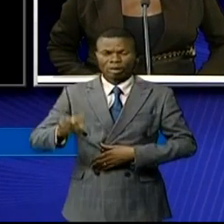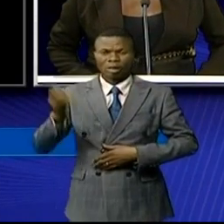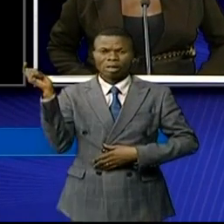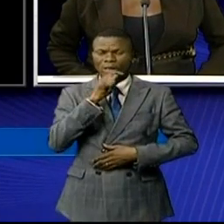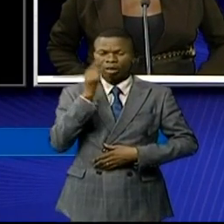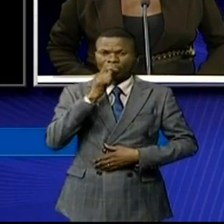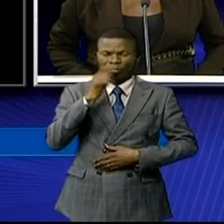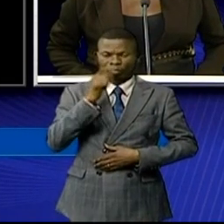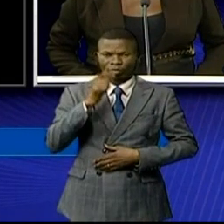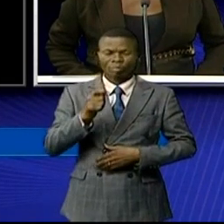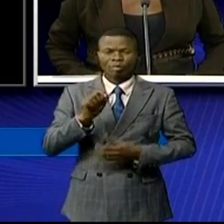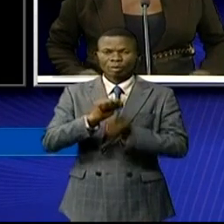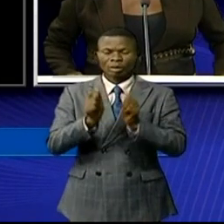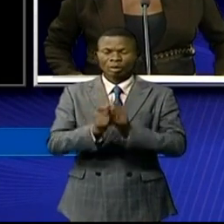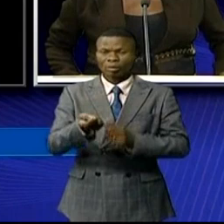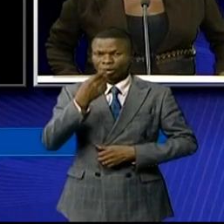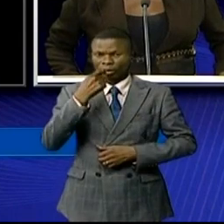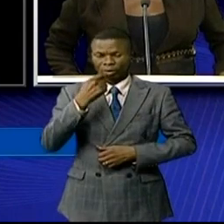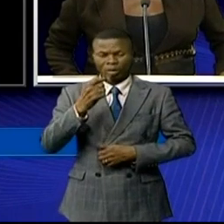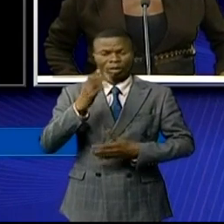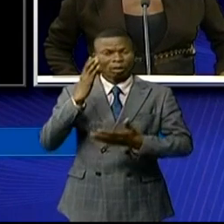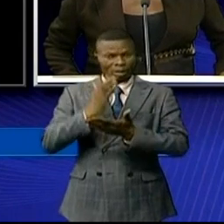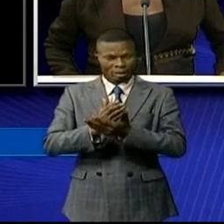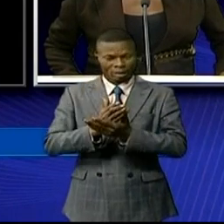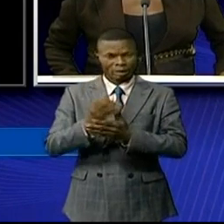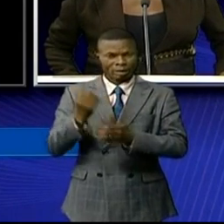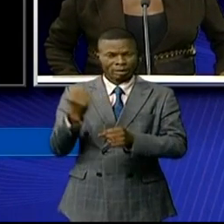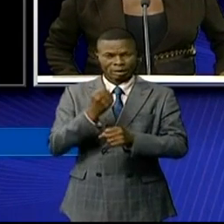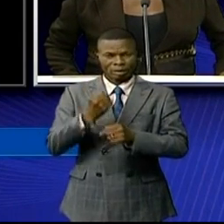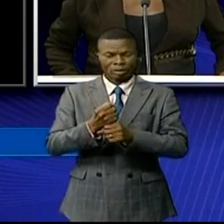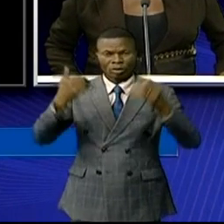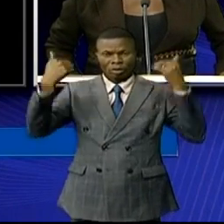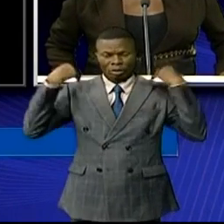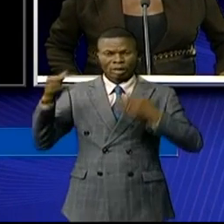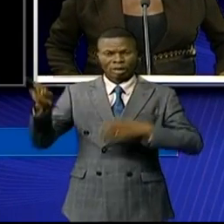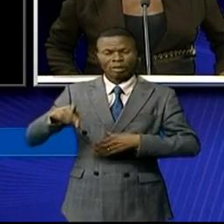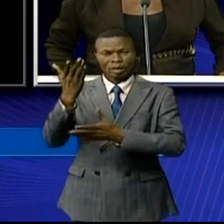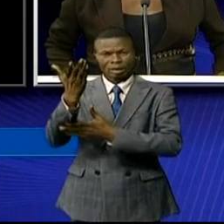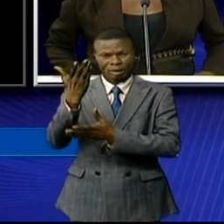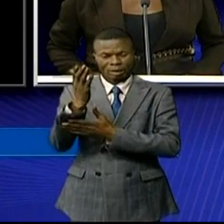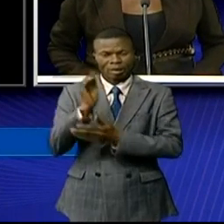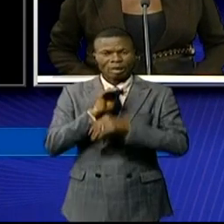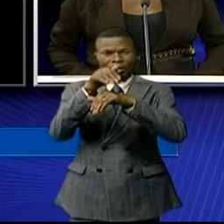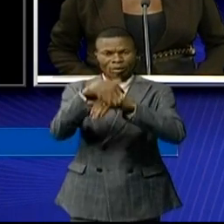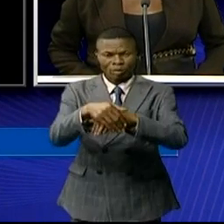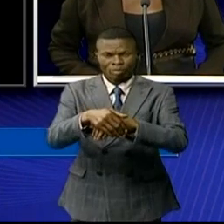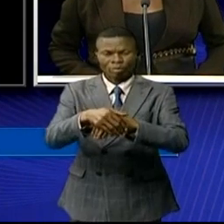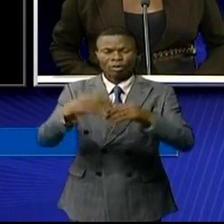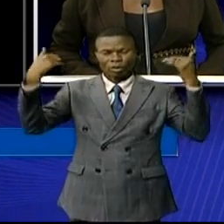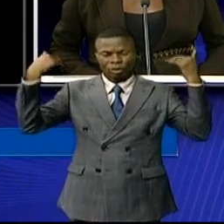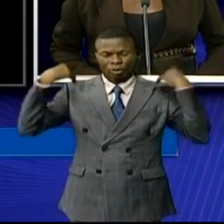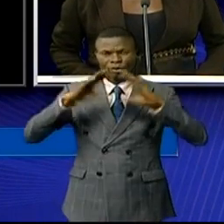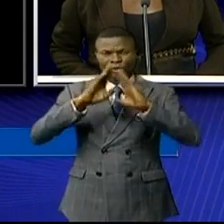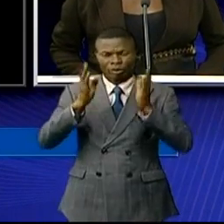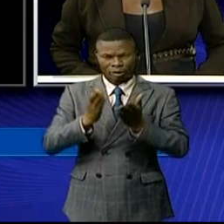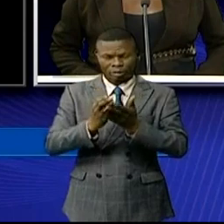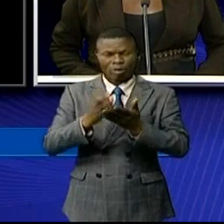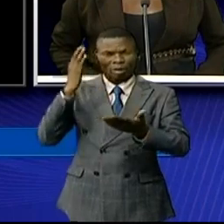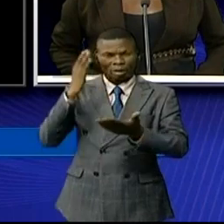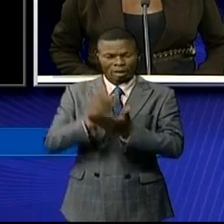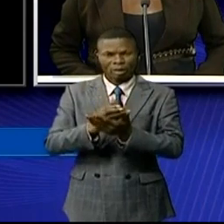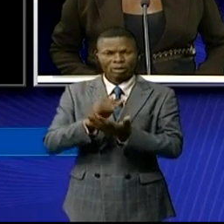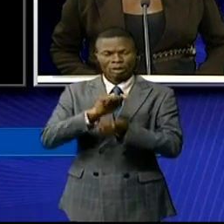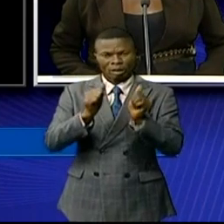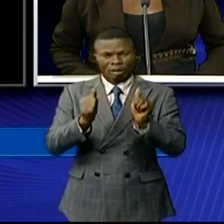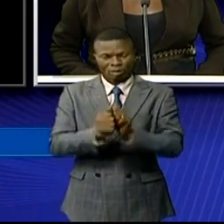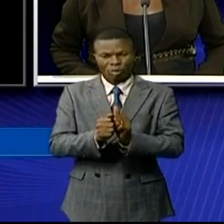du sérum liquide est aux arrêts depuis quelque temps. Les autorités provinciales plaident pour l'implication des gouvernants afin de combattre la